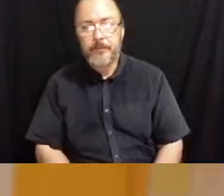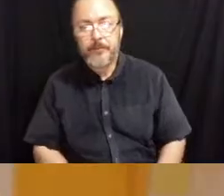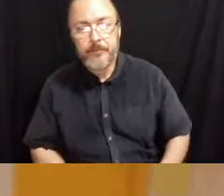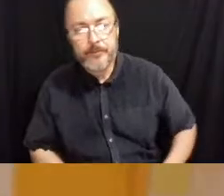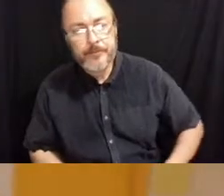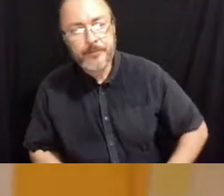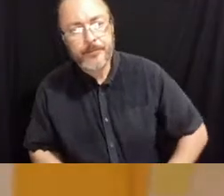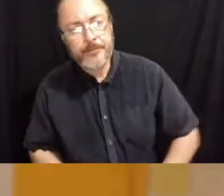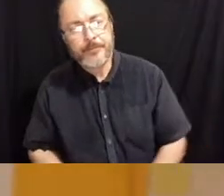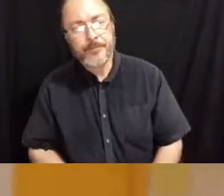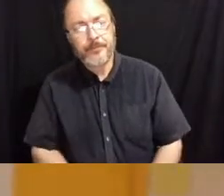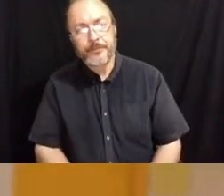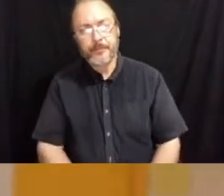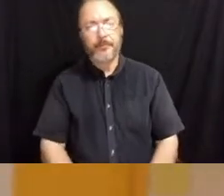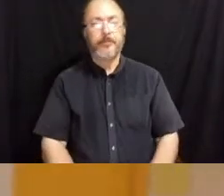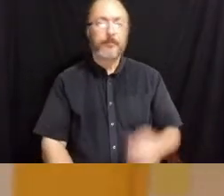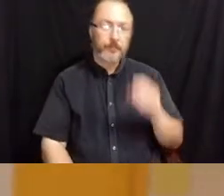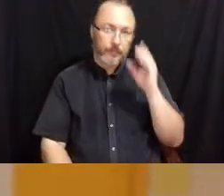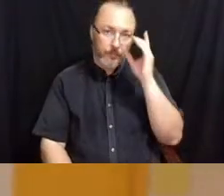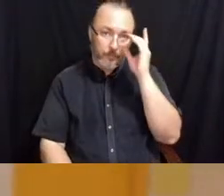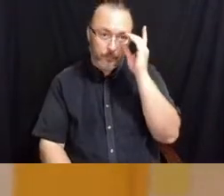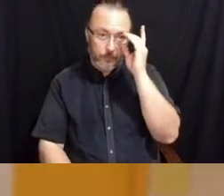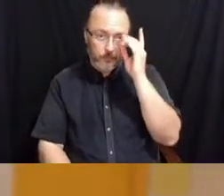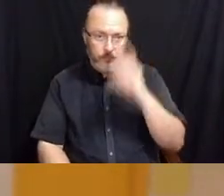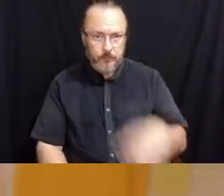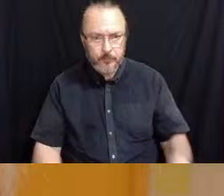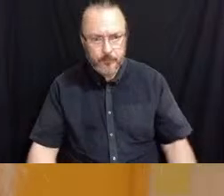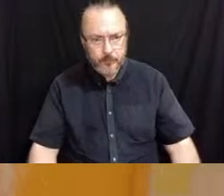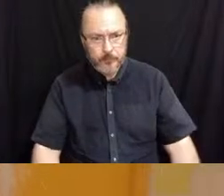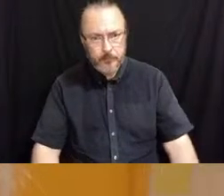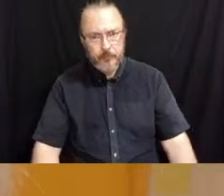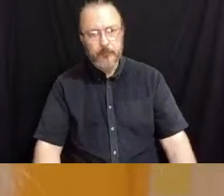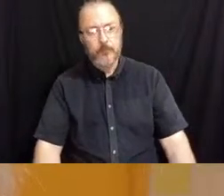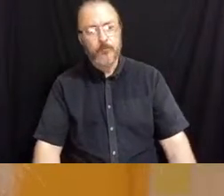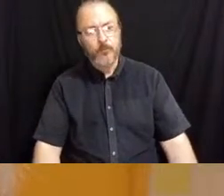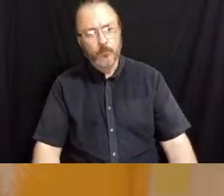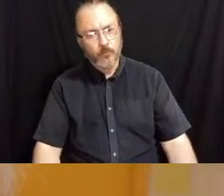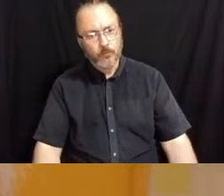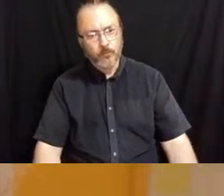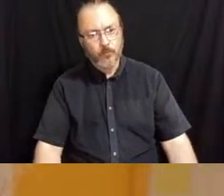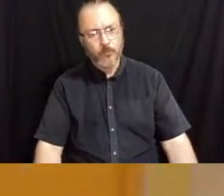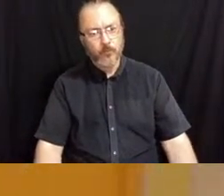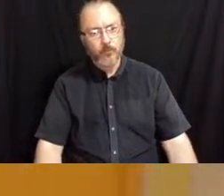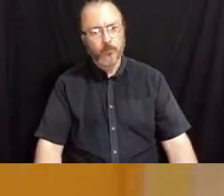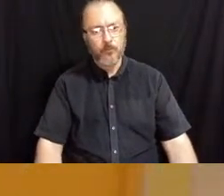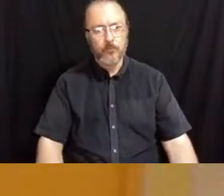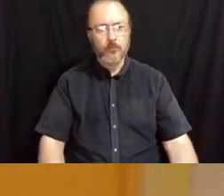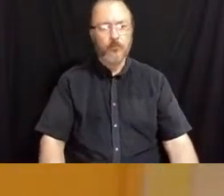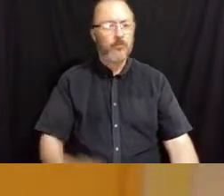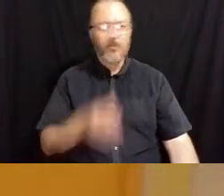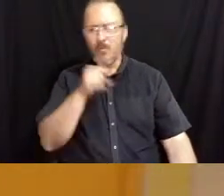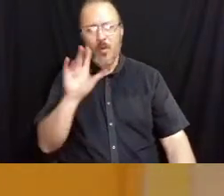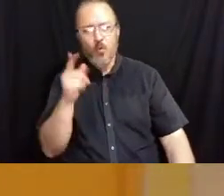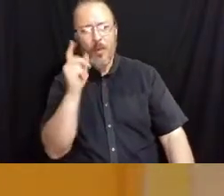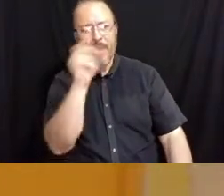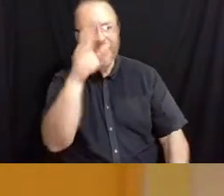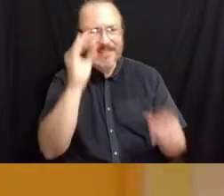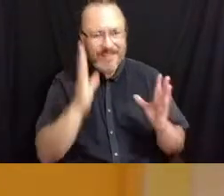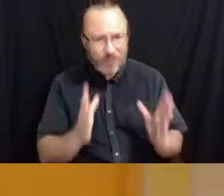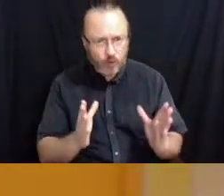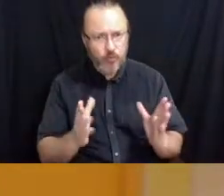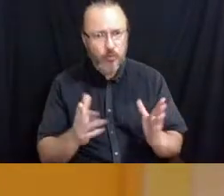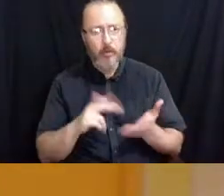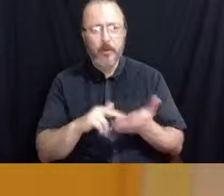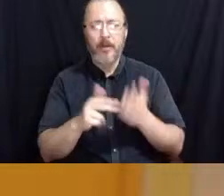leçon, c'est une leçon coopérative où les élèves résolvent les problèmes ensemble et n'interrogent pas simplement l'enseignant. Cela signifie que je ne suis